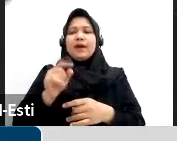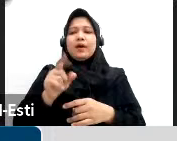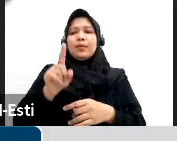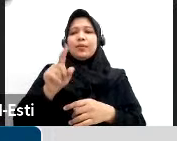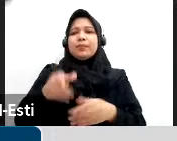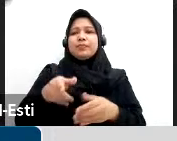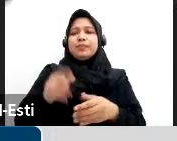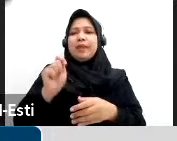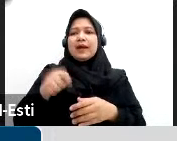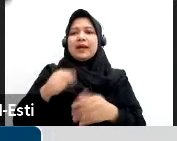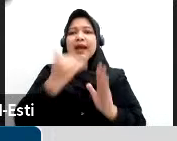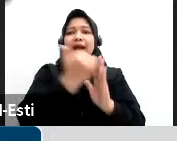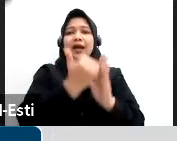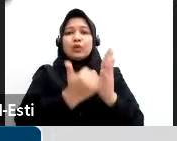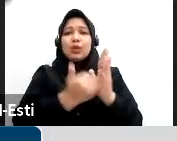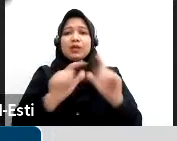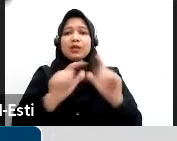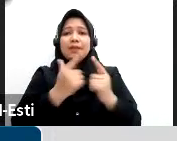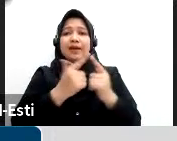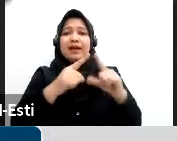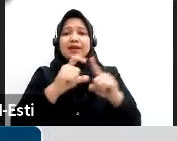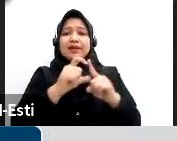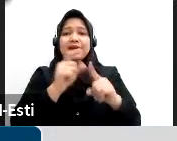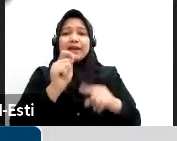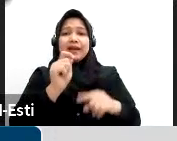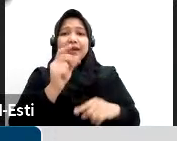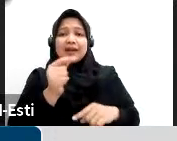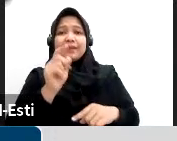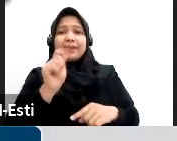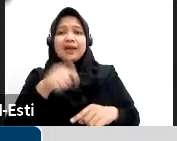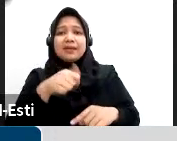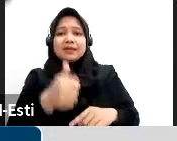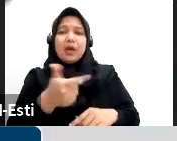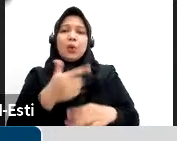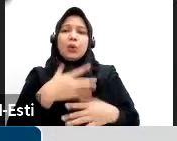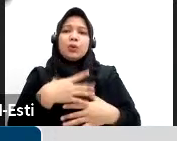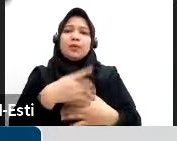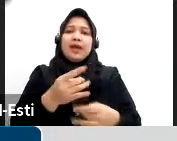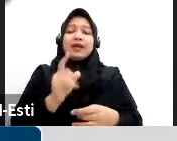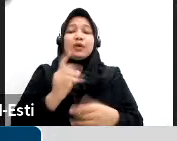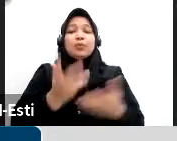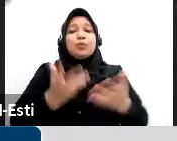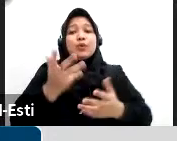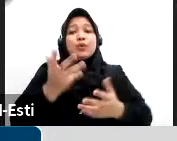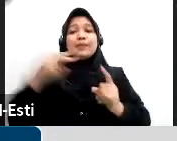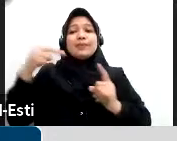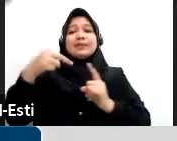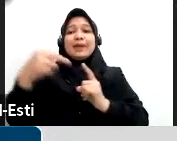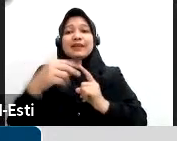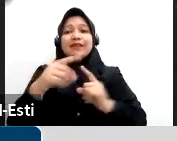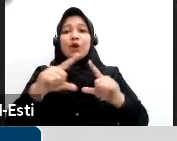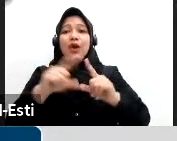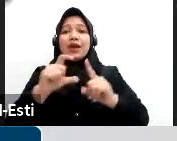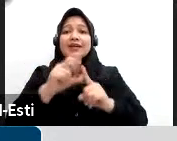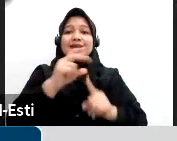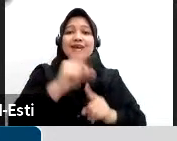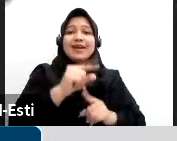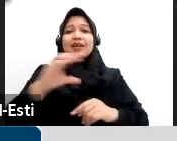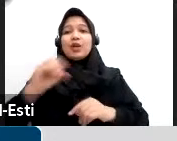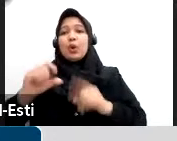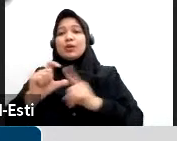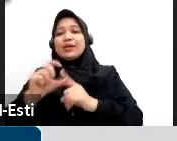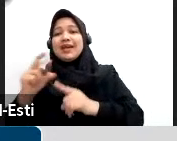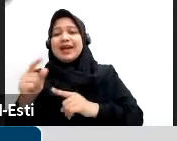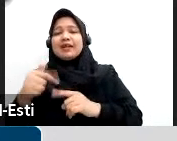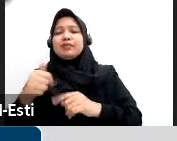menggunakan peraturan yang dibuat oleh Bachtiar di mana mungkin perspektif bahwa ediar sama No biar bisa kemudian